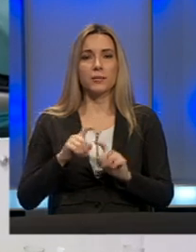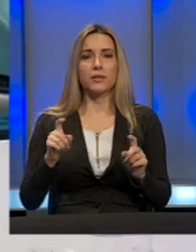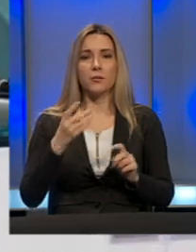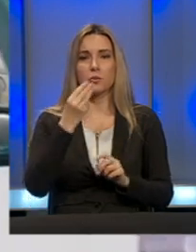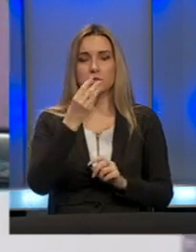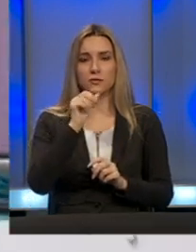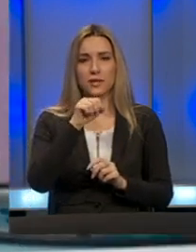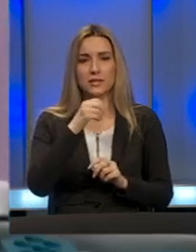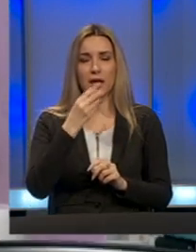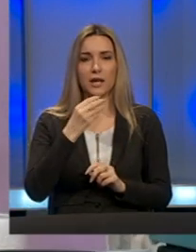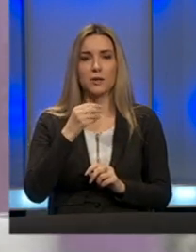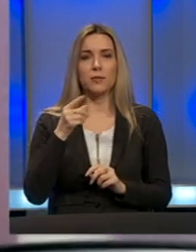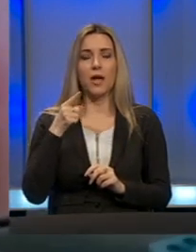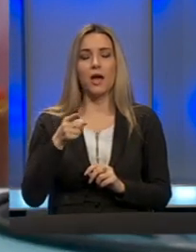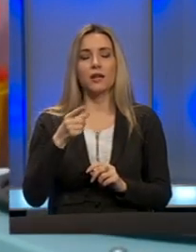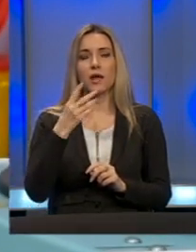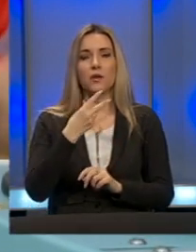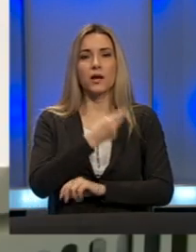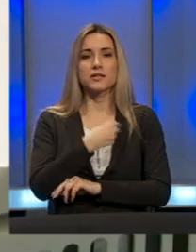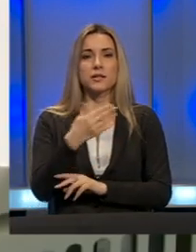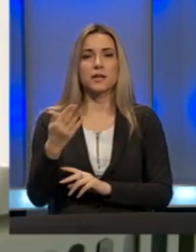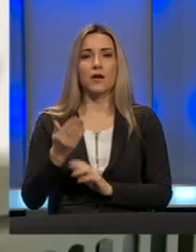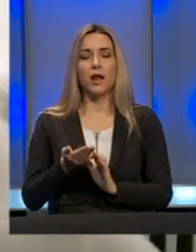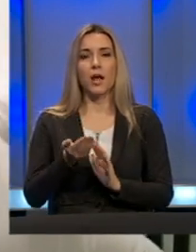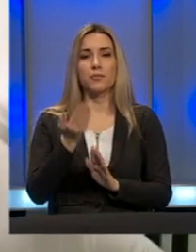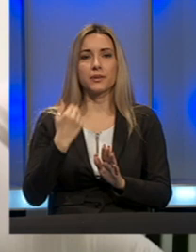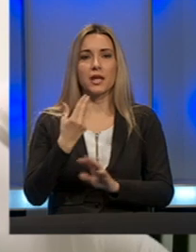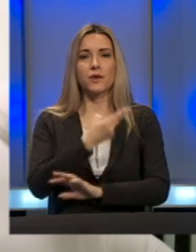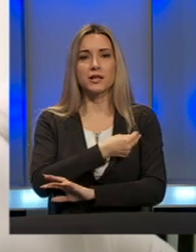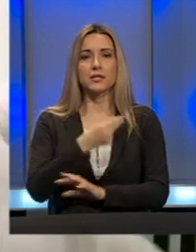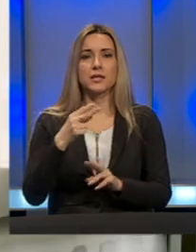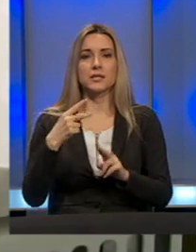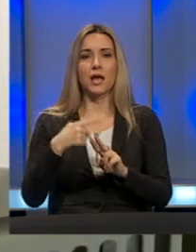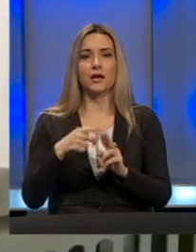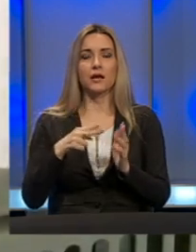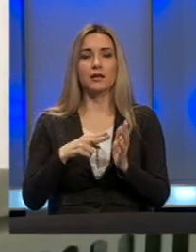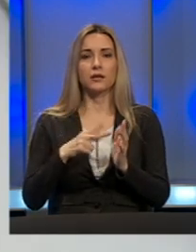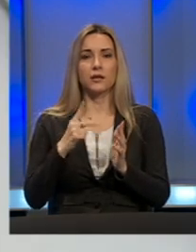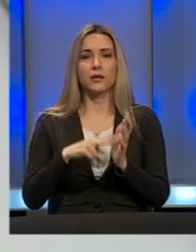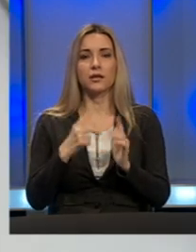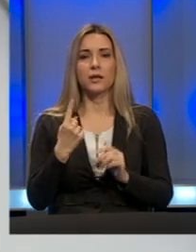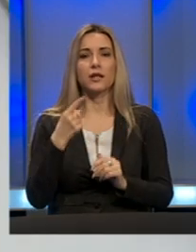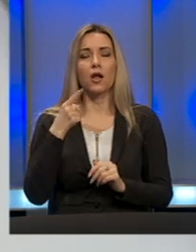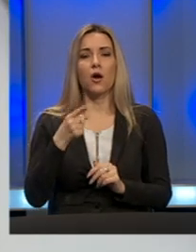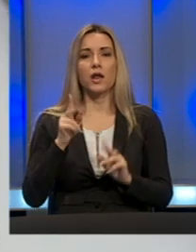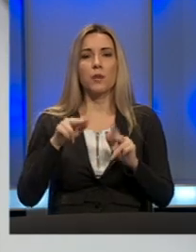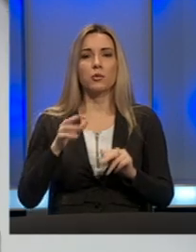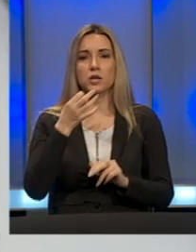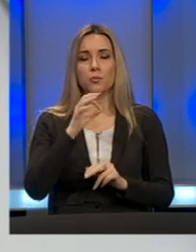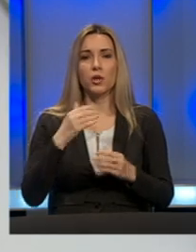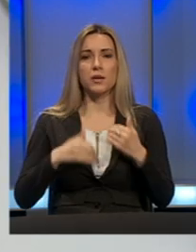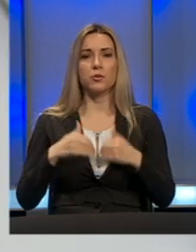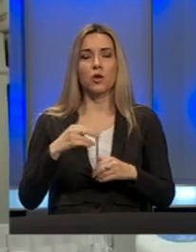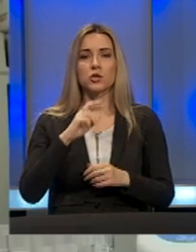BCG vakcina se dakle davala pacijentima prije vakcine za H1N1, te ona je omogućila zapravo bolji